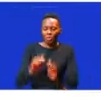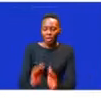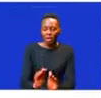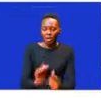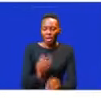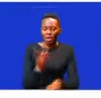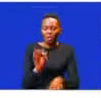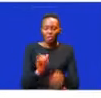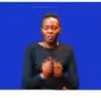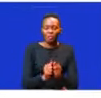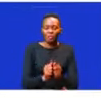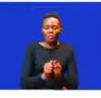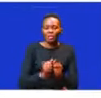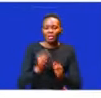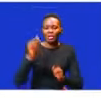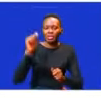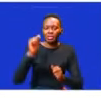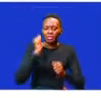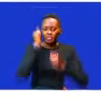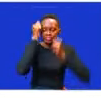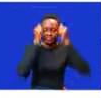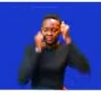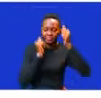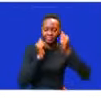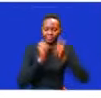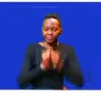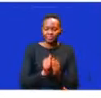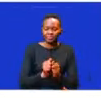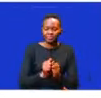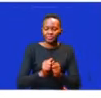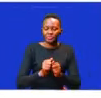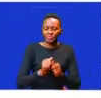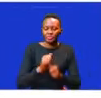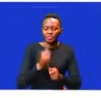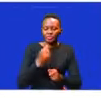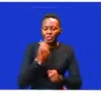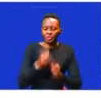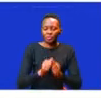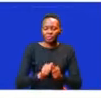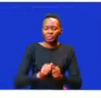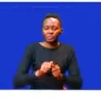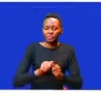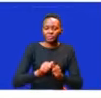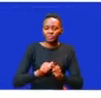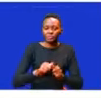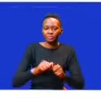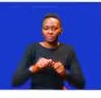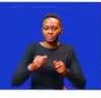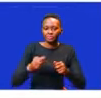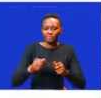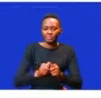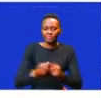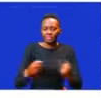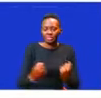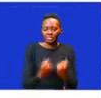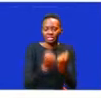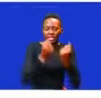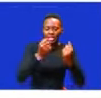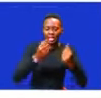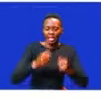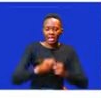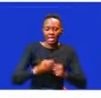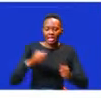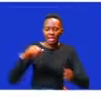Clifton Somondi ma bende en achiel kuom jolweny manoriko oidho kalapapla ma bende noyudo masira mar mach